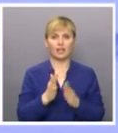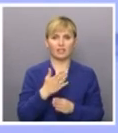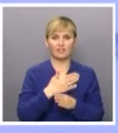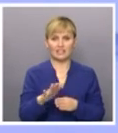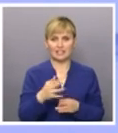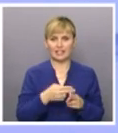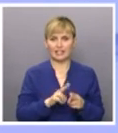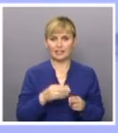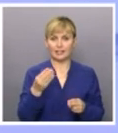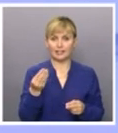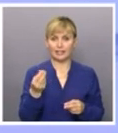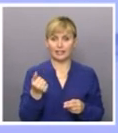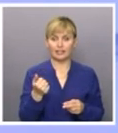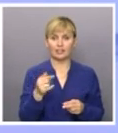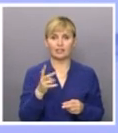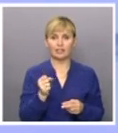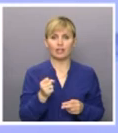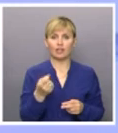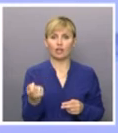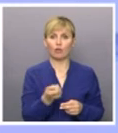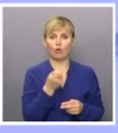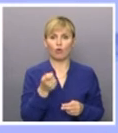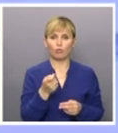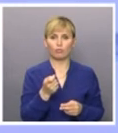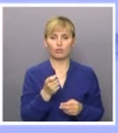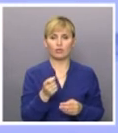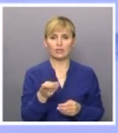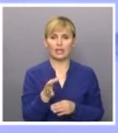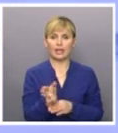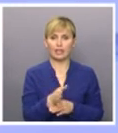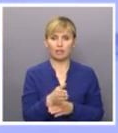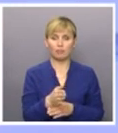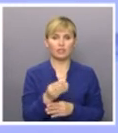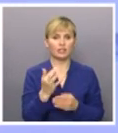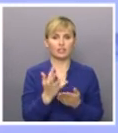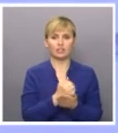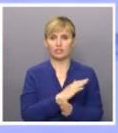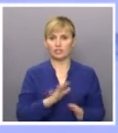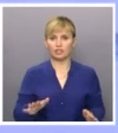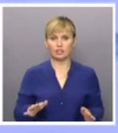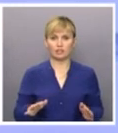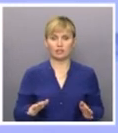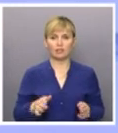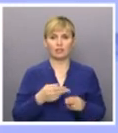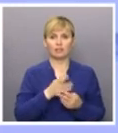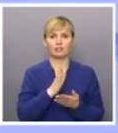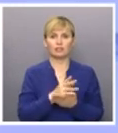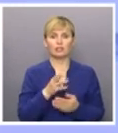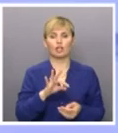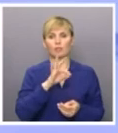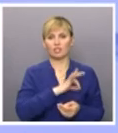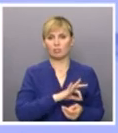субсидий, и вот субсидии на рыбные корма не вошли в новую программу. То есть это есть для животноводства, это есть для растениеводства, это есть для потребления